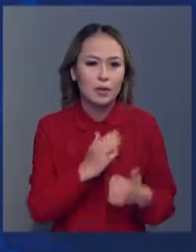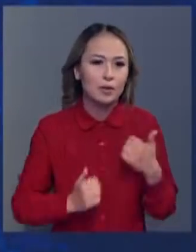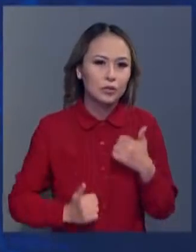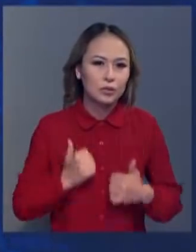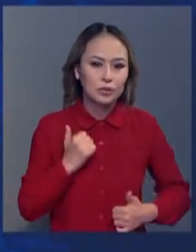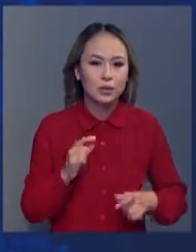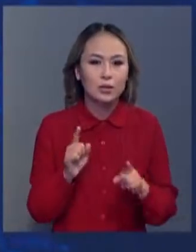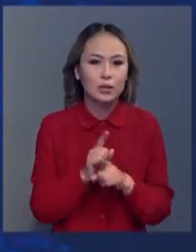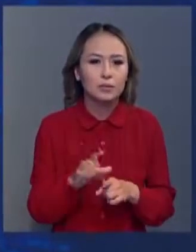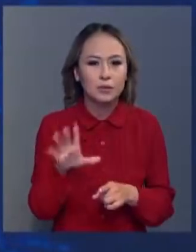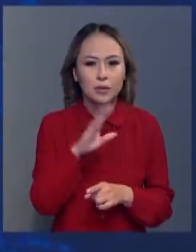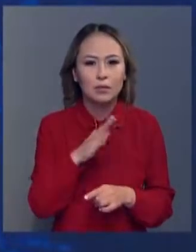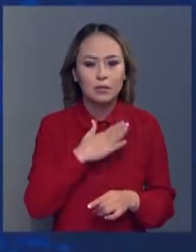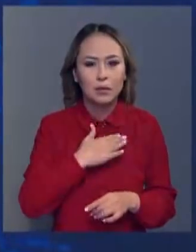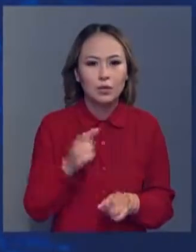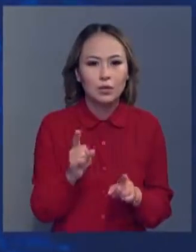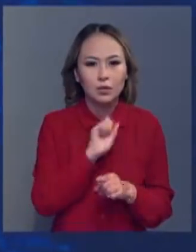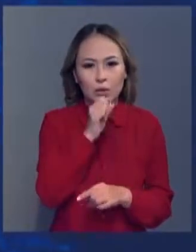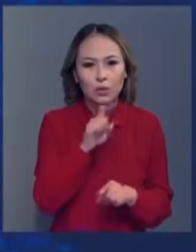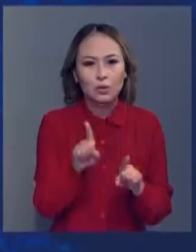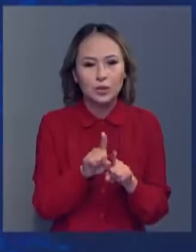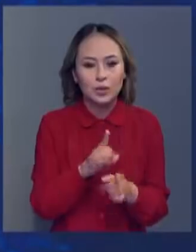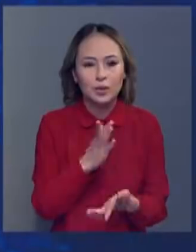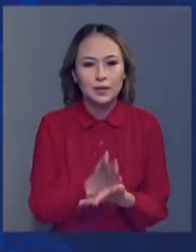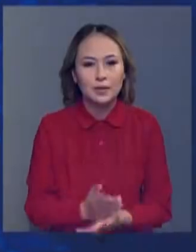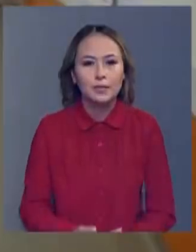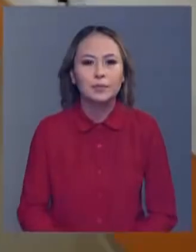Алысқа бөліңгендердің арасында біздің әртпестерімізде бар.